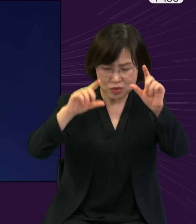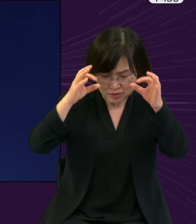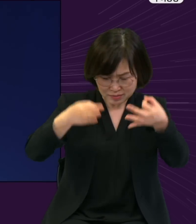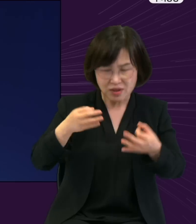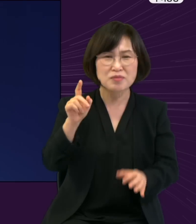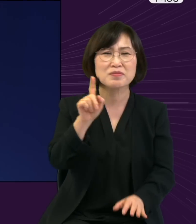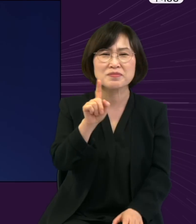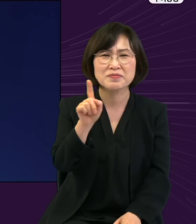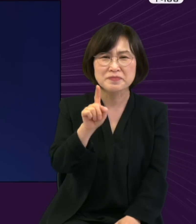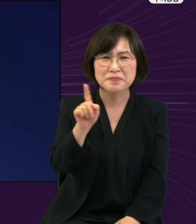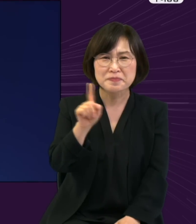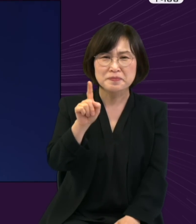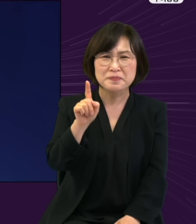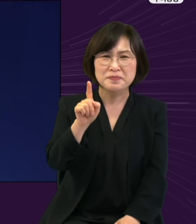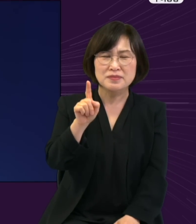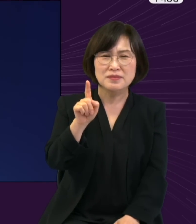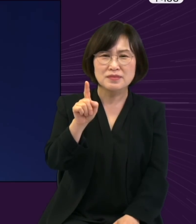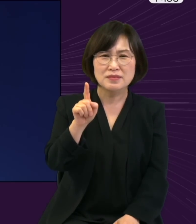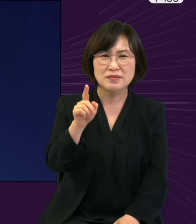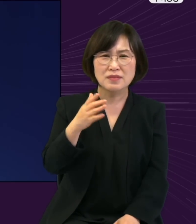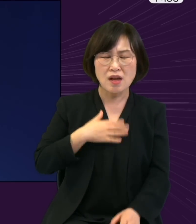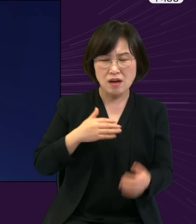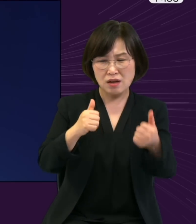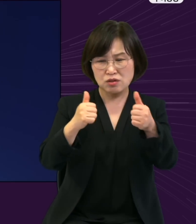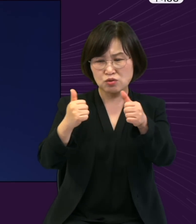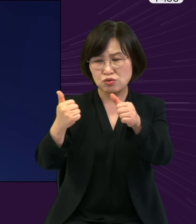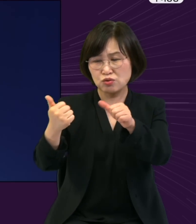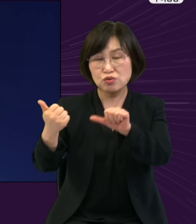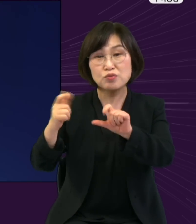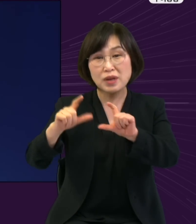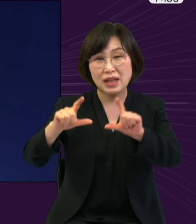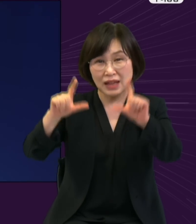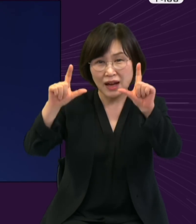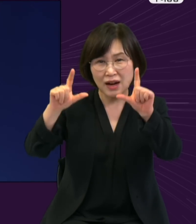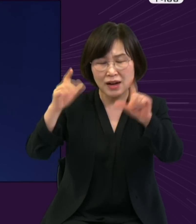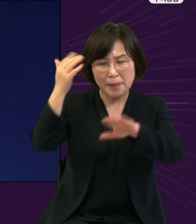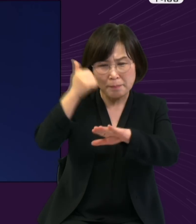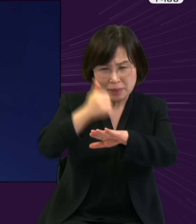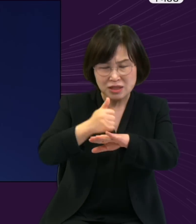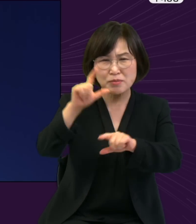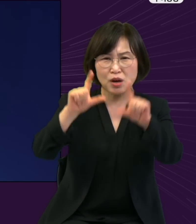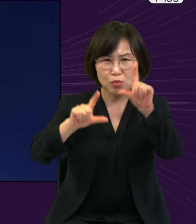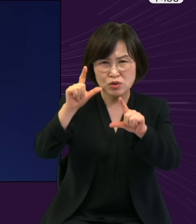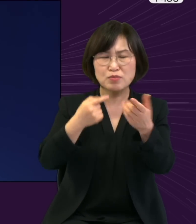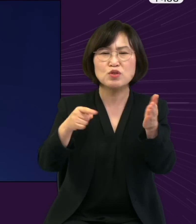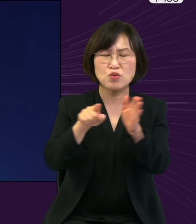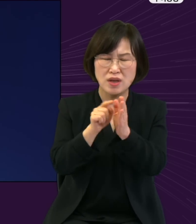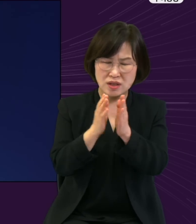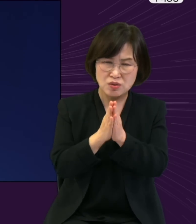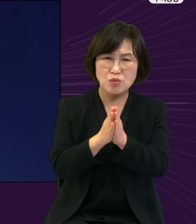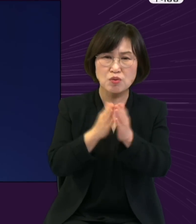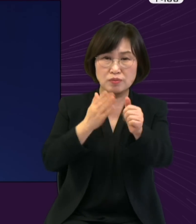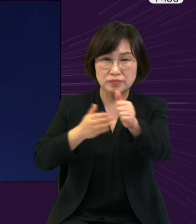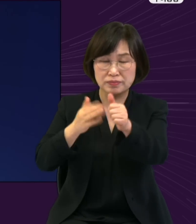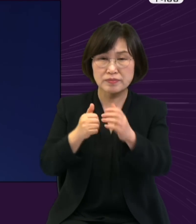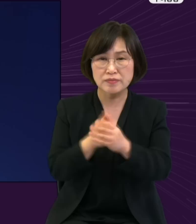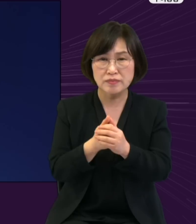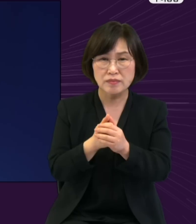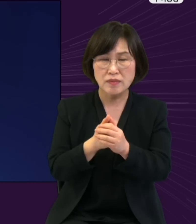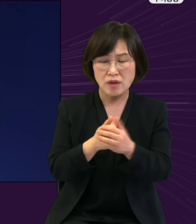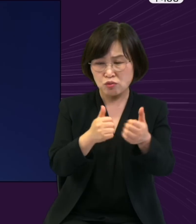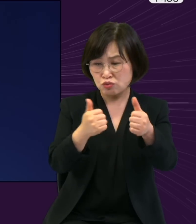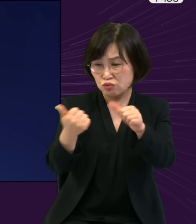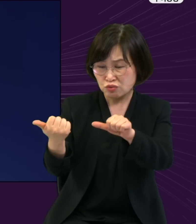여러분, 우리의 인생에 그 죽음의 날을 위하여 기도했으면 좋겠습니다. 사람들은 죽음 그 자체를 생각하지